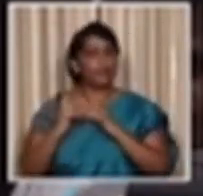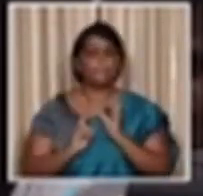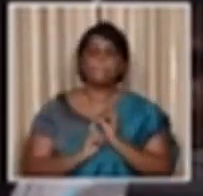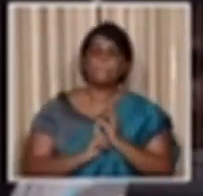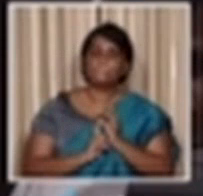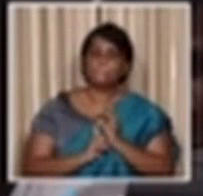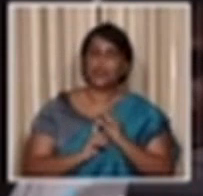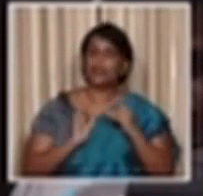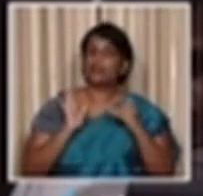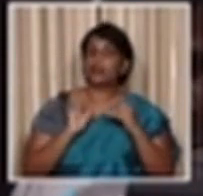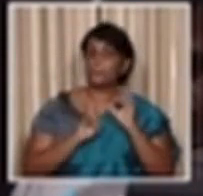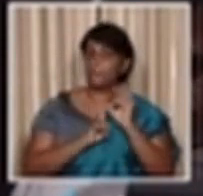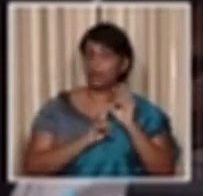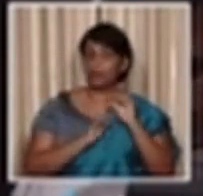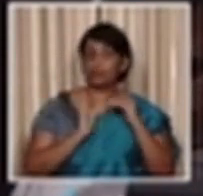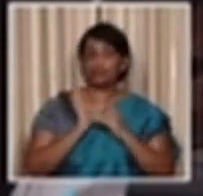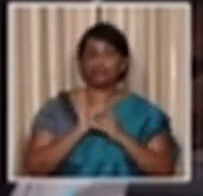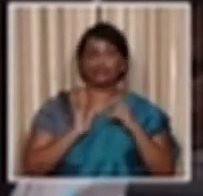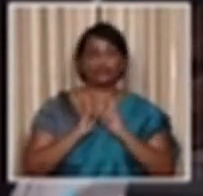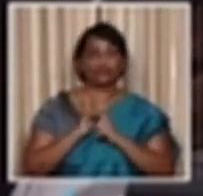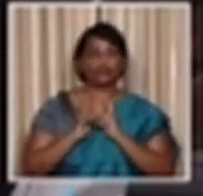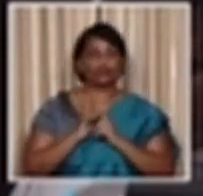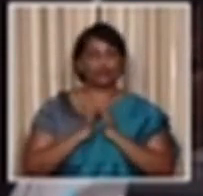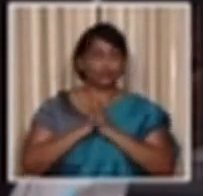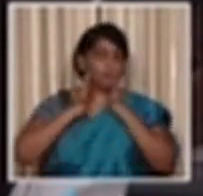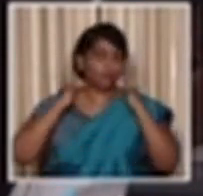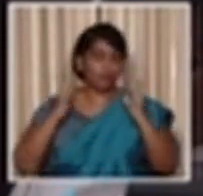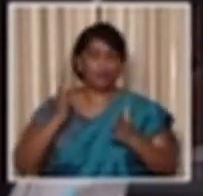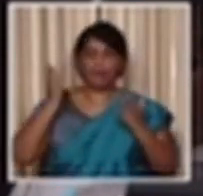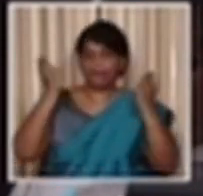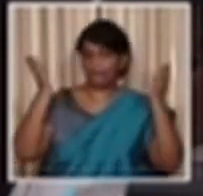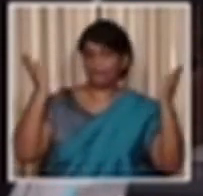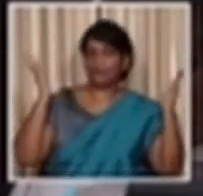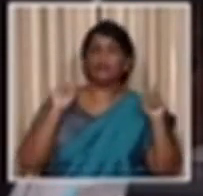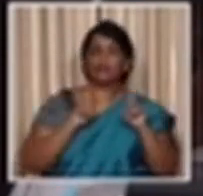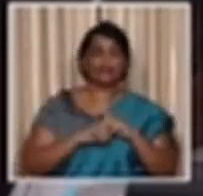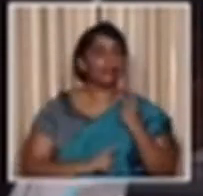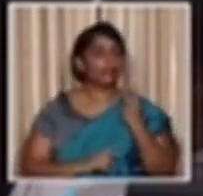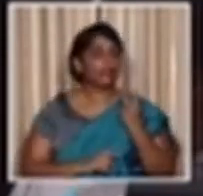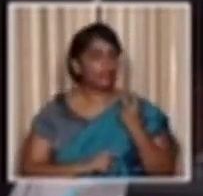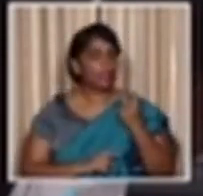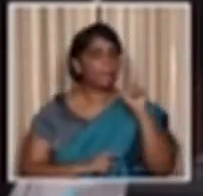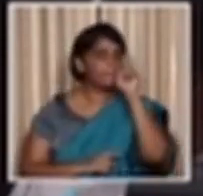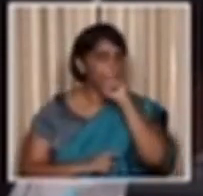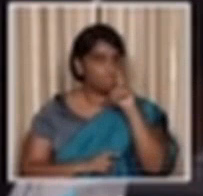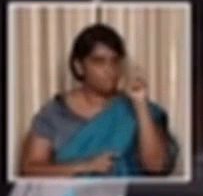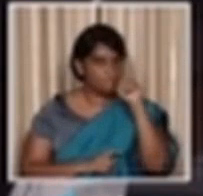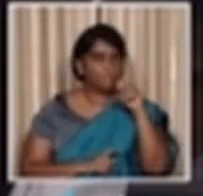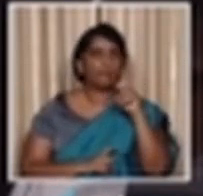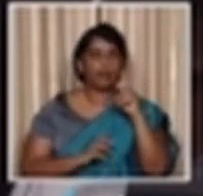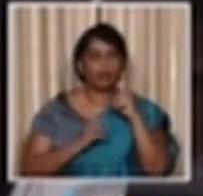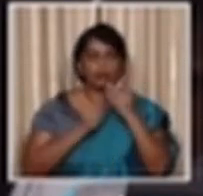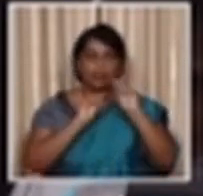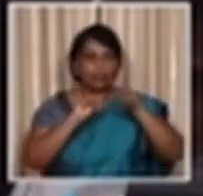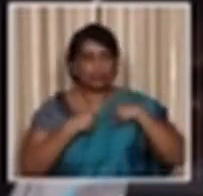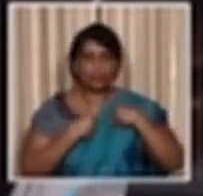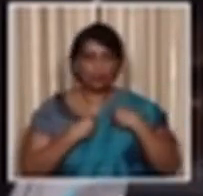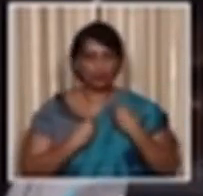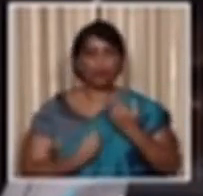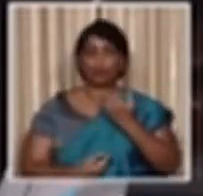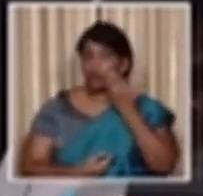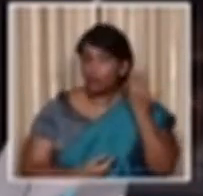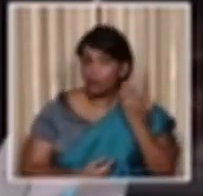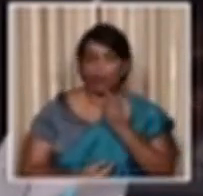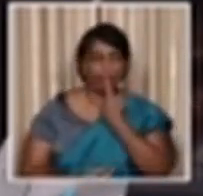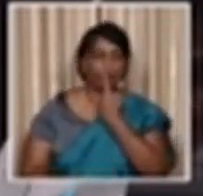පෞද්ගලික සත්වෝද්‍යාන දහස් ගණනක් ඒ රටේ තිබෙන බවත්, එයින් 2000ක් මාසයක් ඇතුළත ලබා දිය හැකිද කියන යෝජනාවක් තමයි